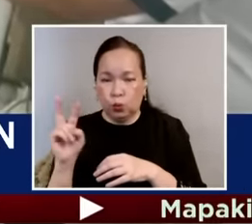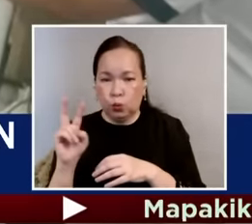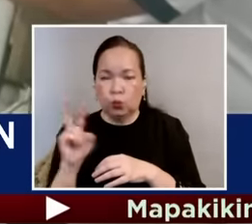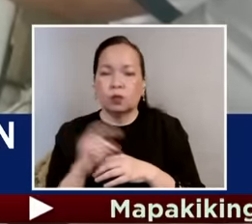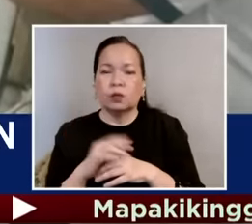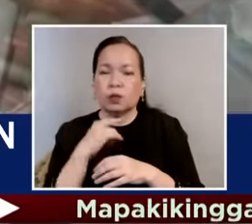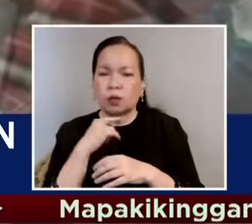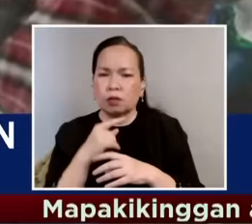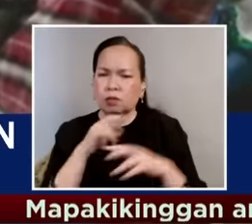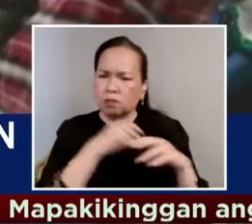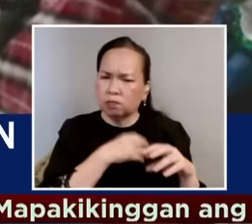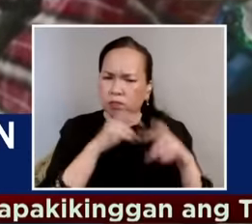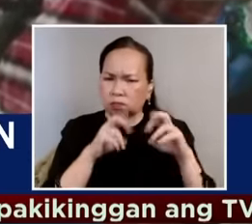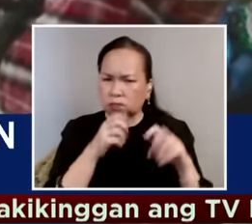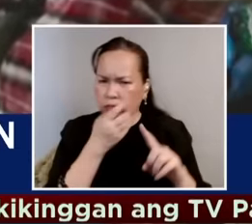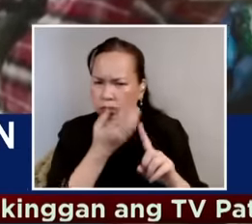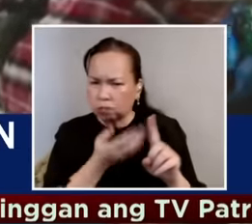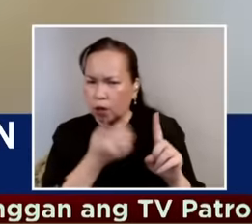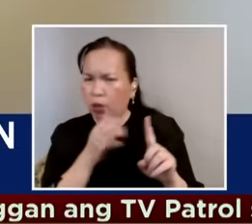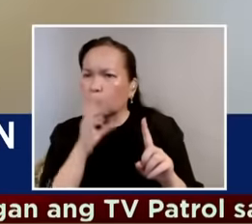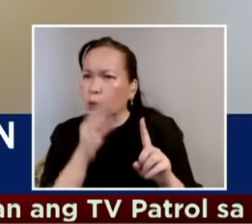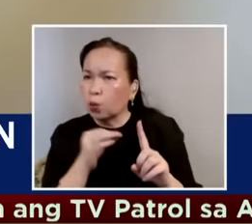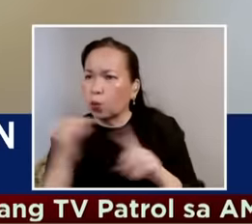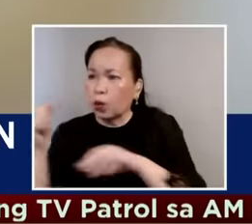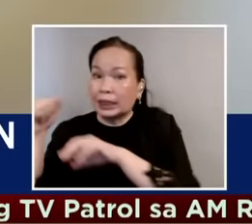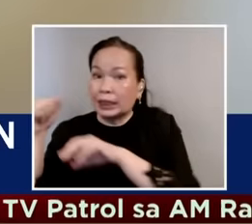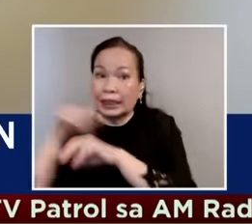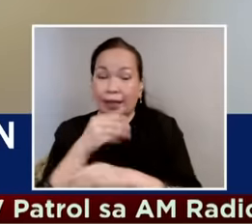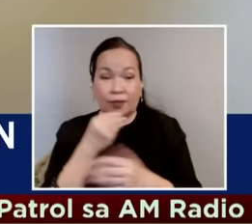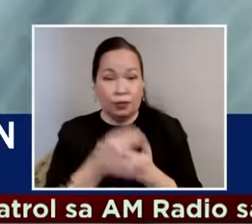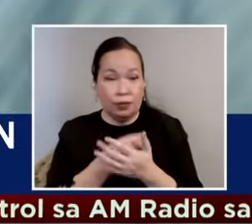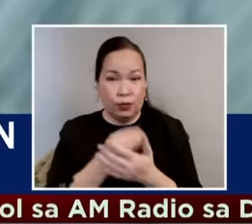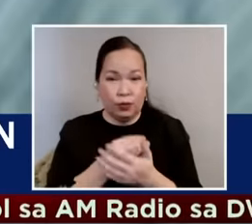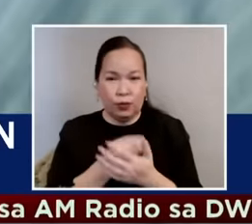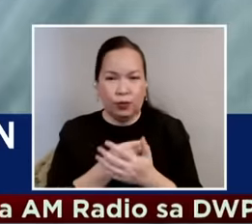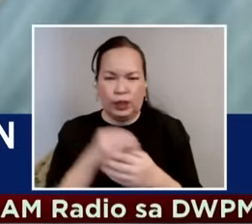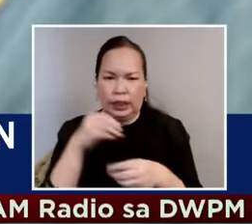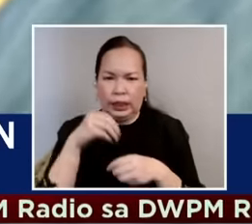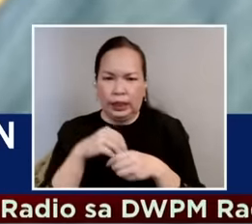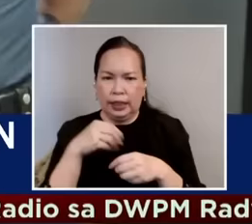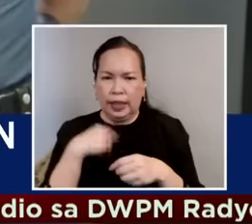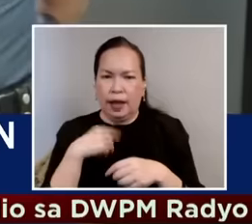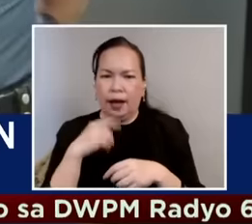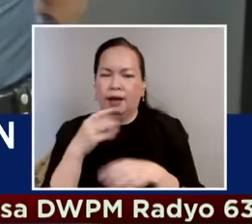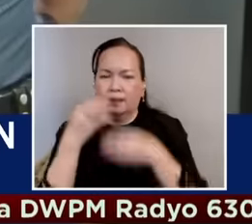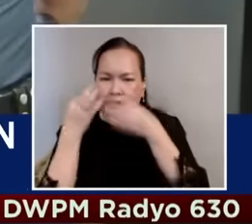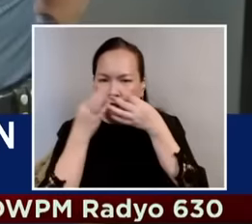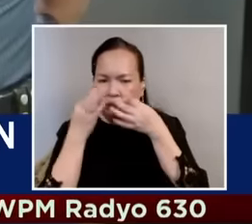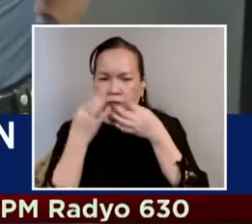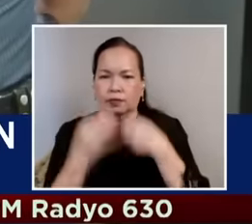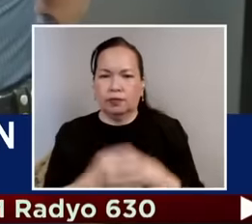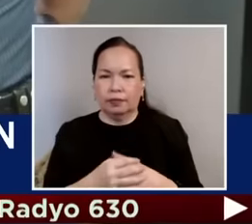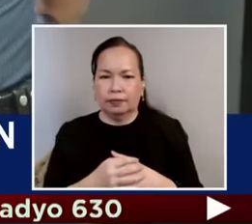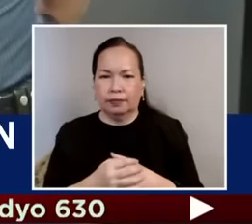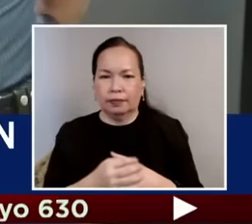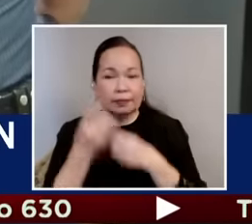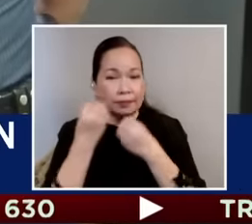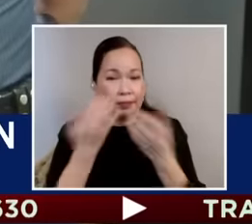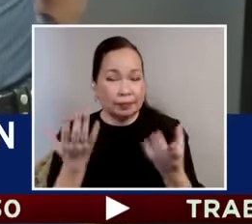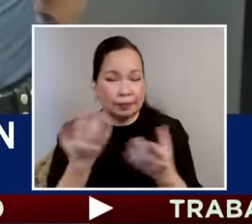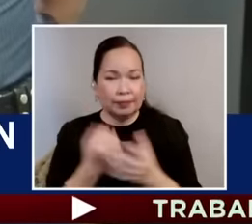ang pagkakakilanlan na nagpadala ng pagkain na may laman na droga. Karen De Guzman, ABS-CBN